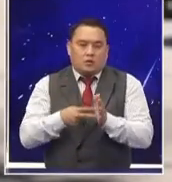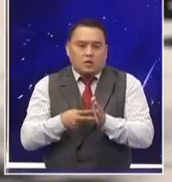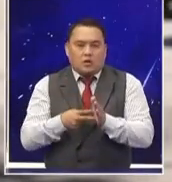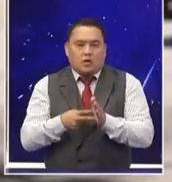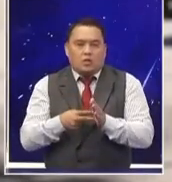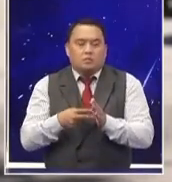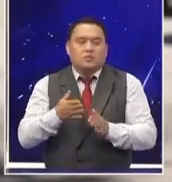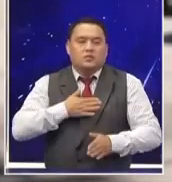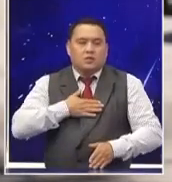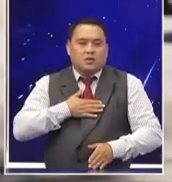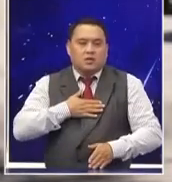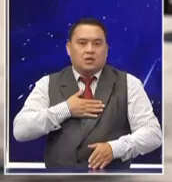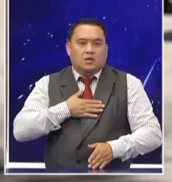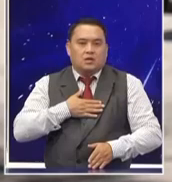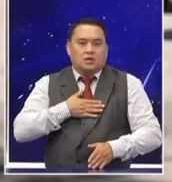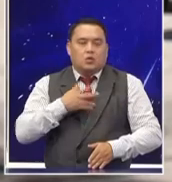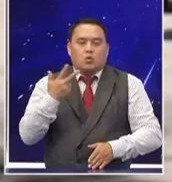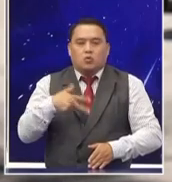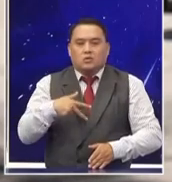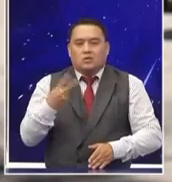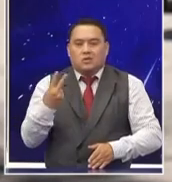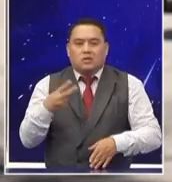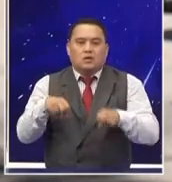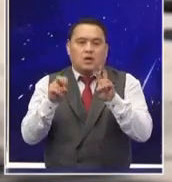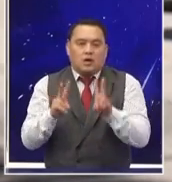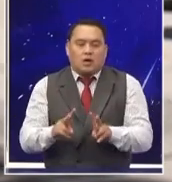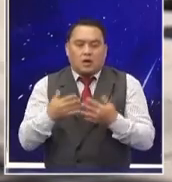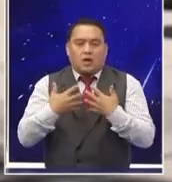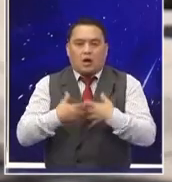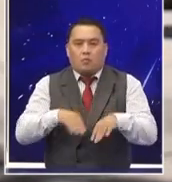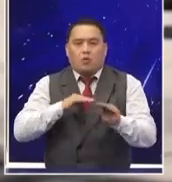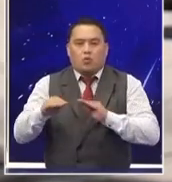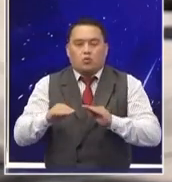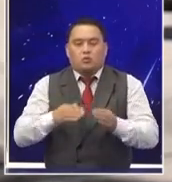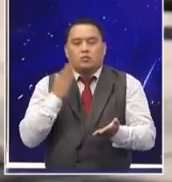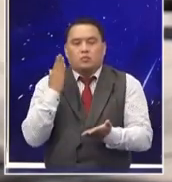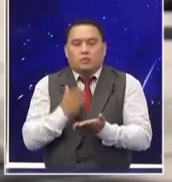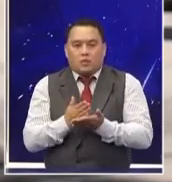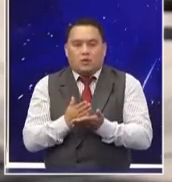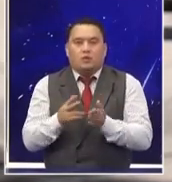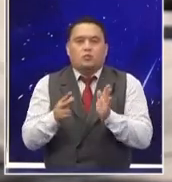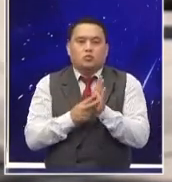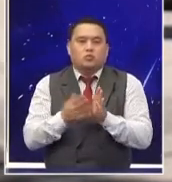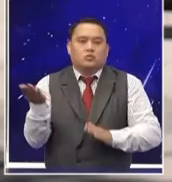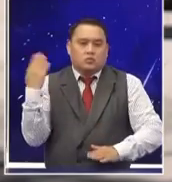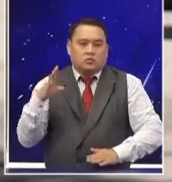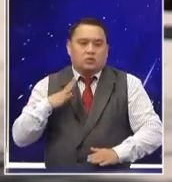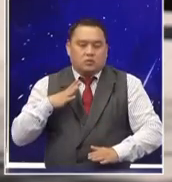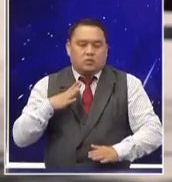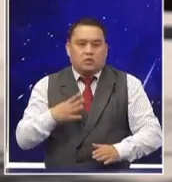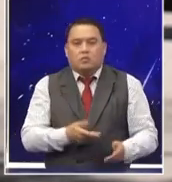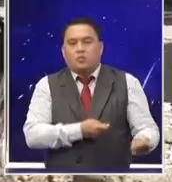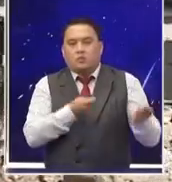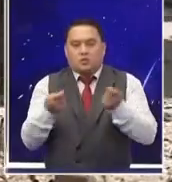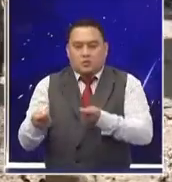32 кислород концентраторы көмекке келді. Бұрын бізде 8 болған, әбел 5 аппарат